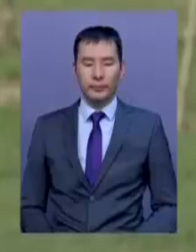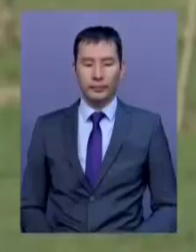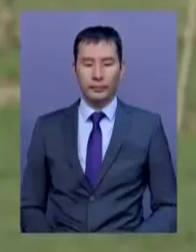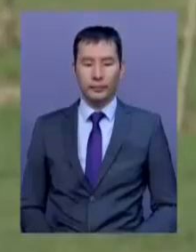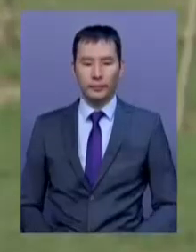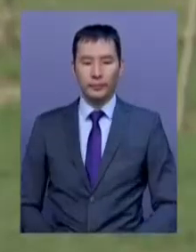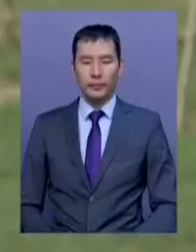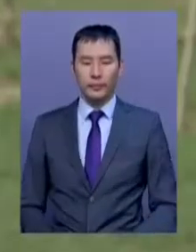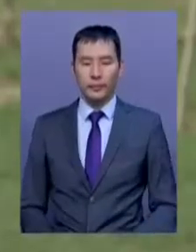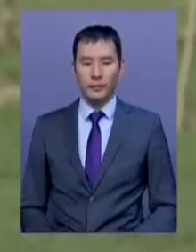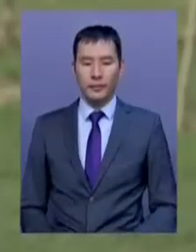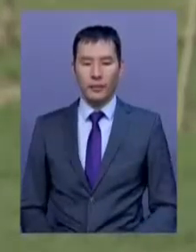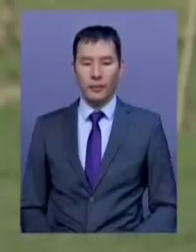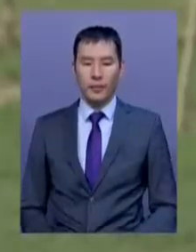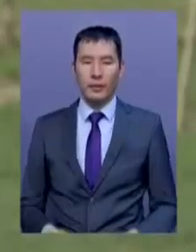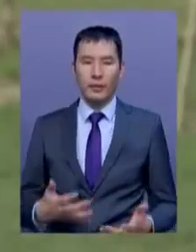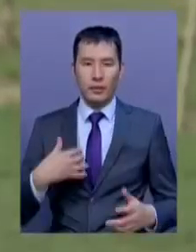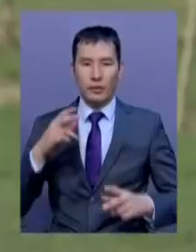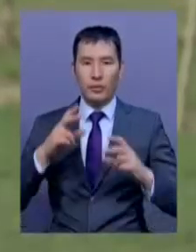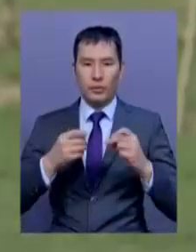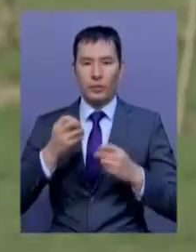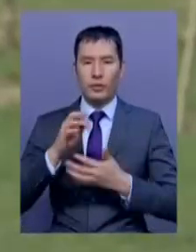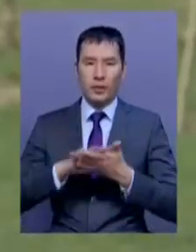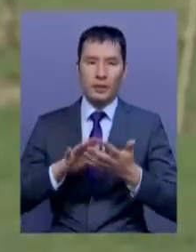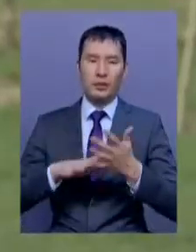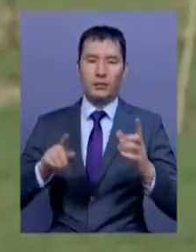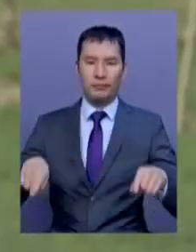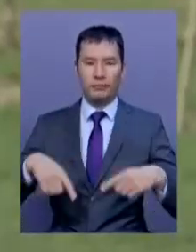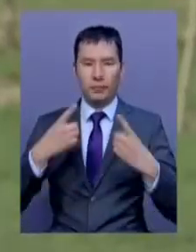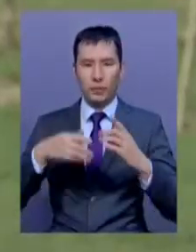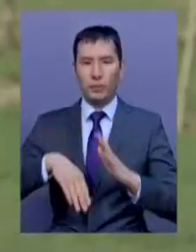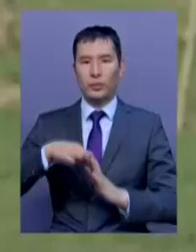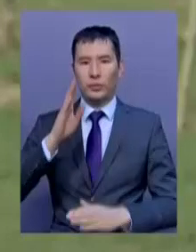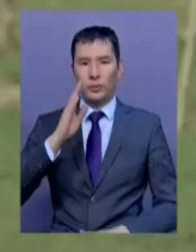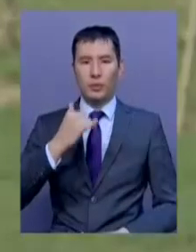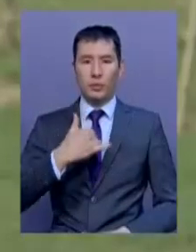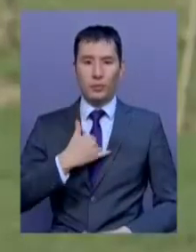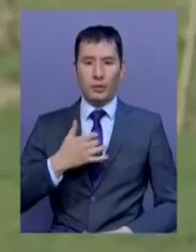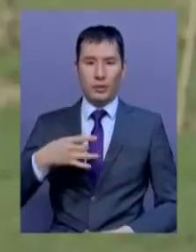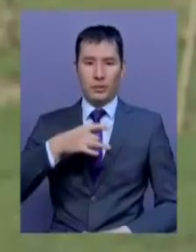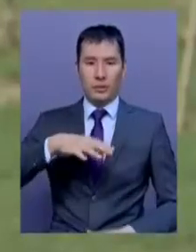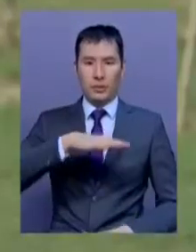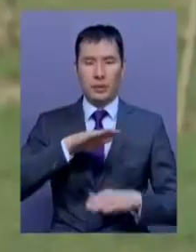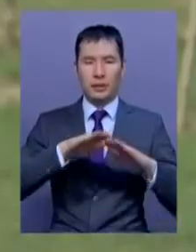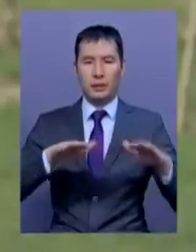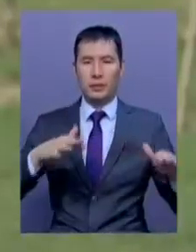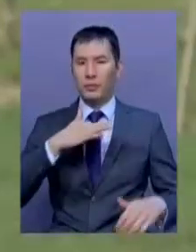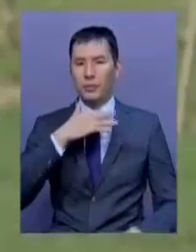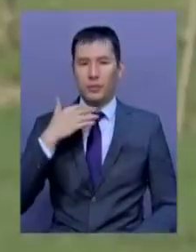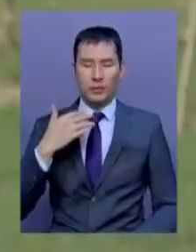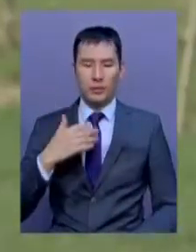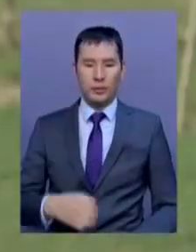дамып кетеді деп ойлаймын. Мына бізде балашаға өте көп. Сол үшін өте жақсы болды